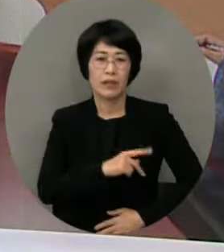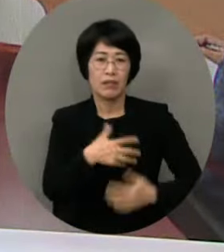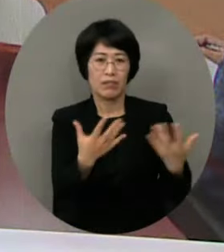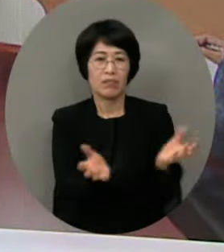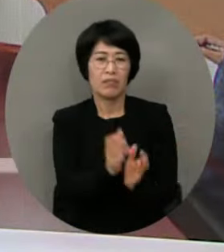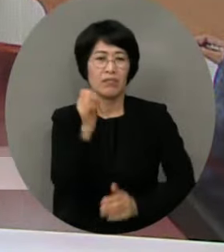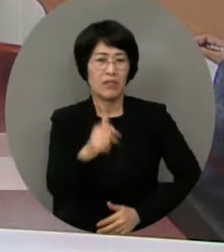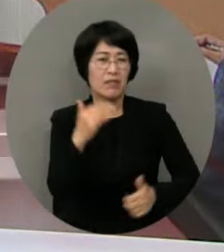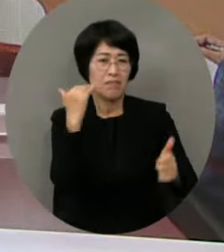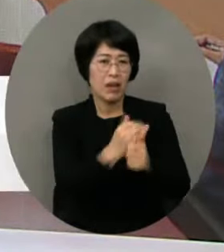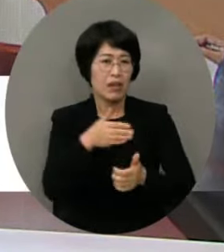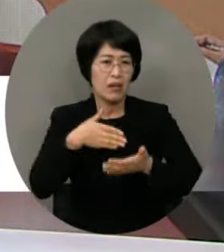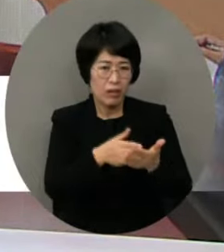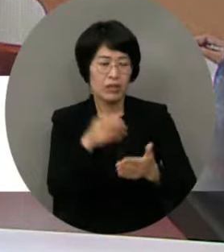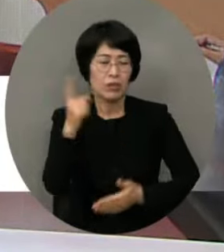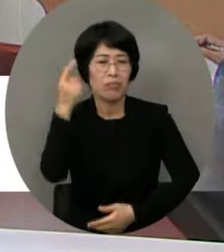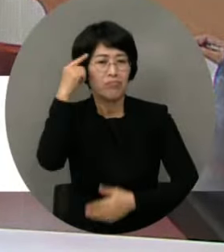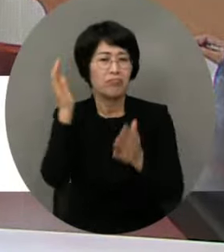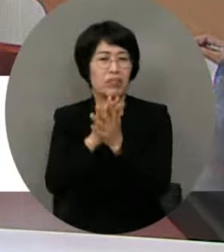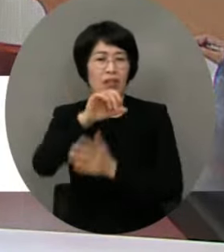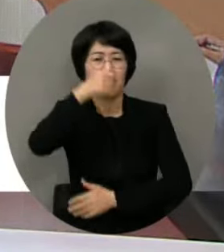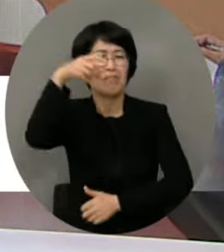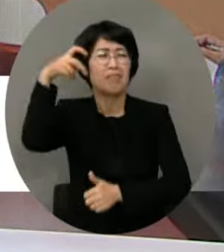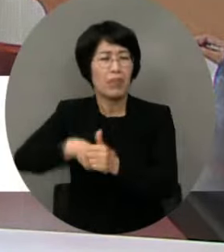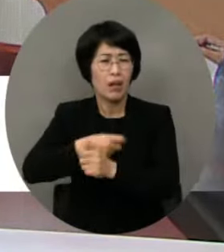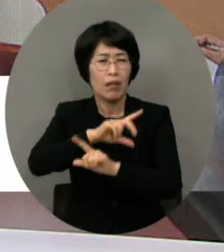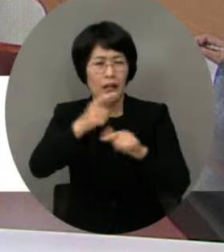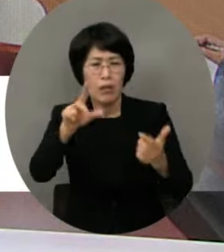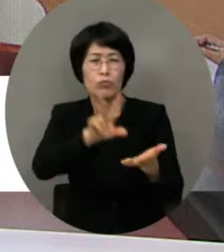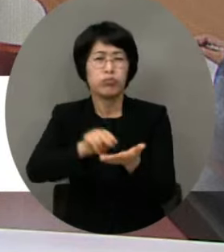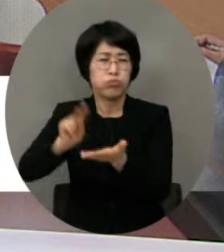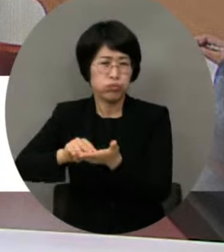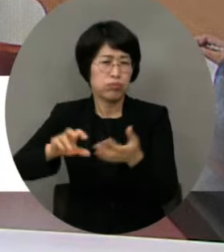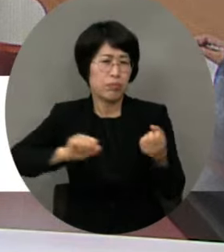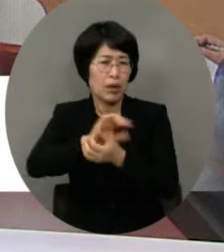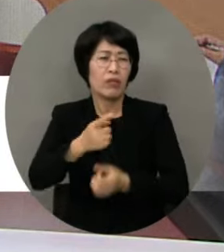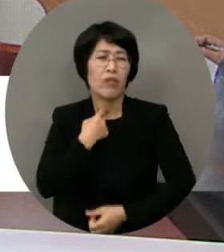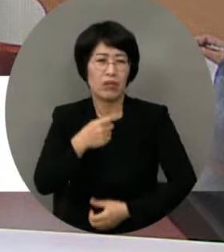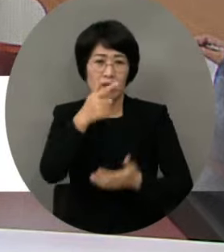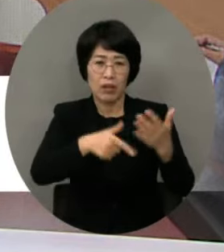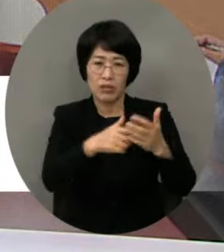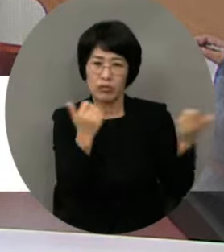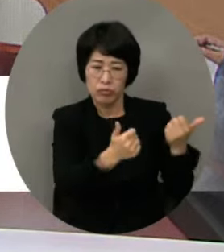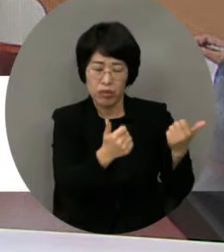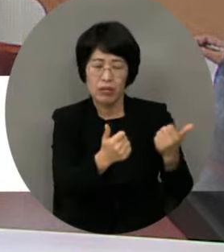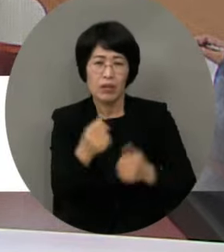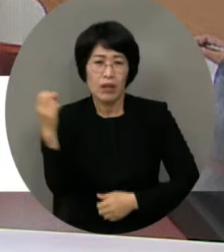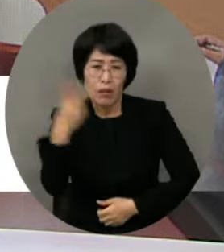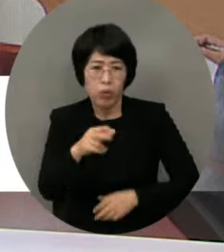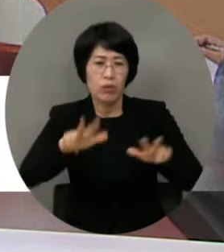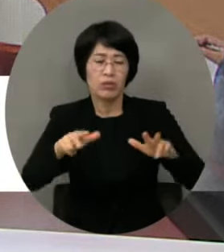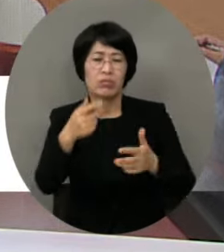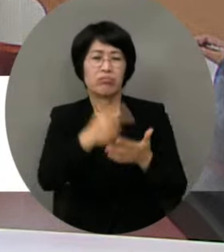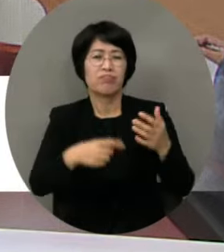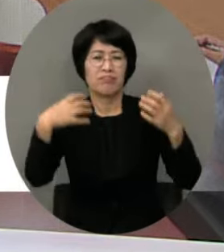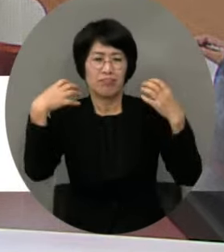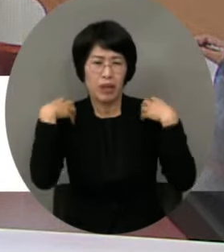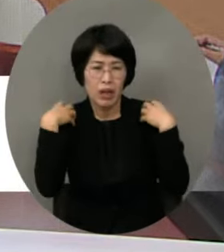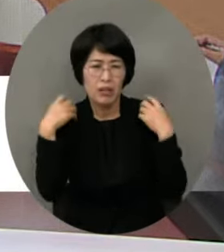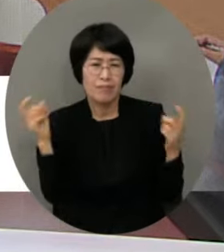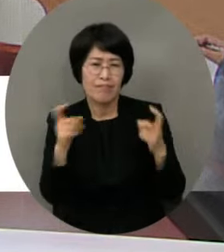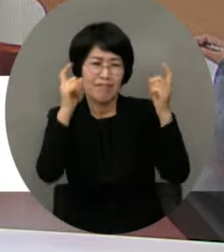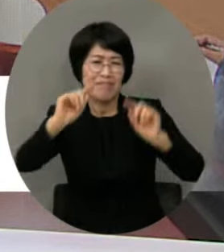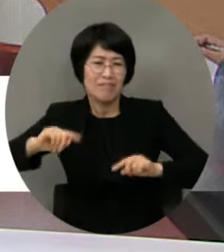의장 불신임안과 셀프 예산 삭감 등 잡음이 일었던 강진군 의회. 이번에는 강진군 집행부까지